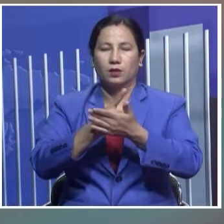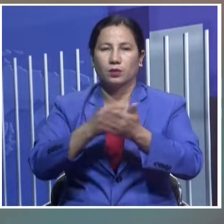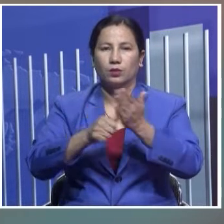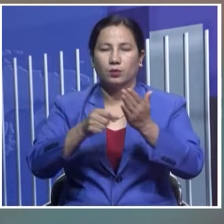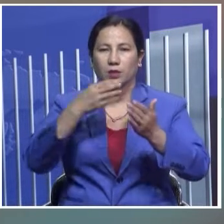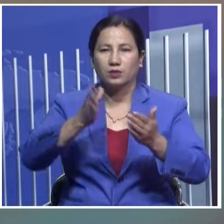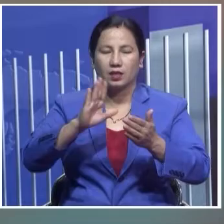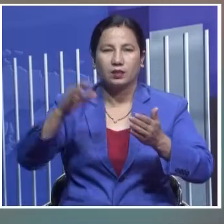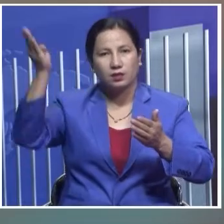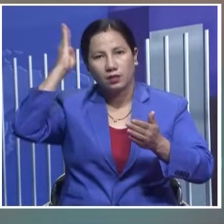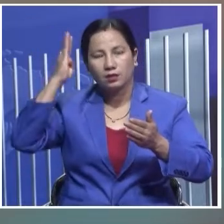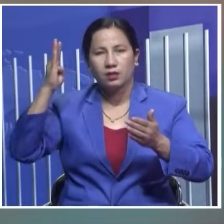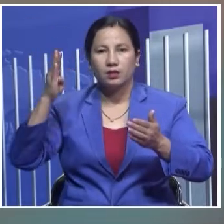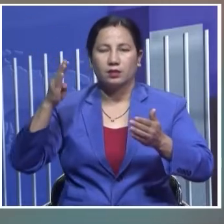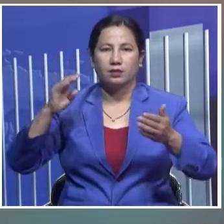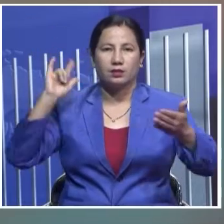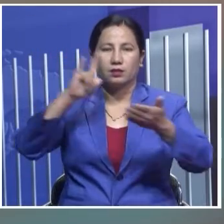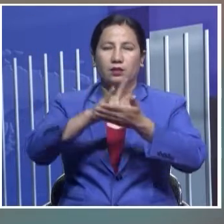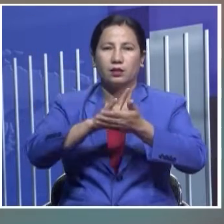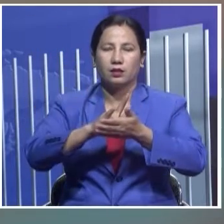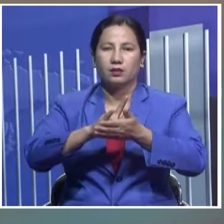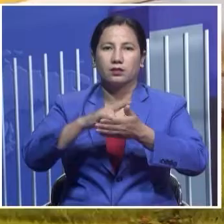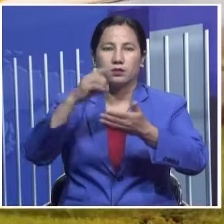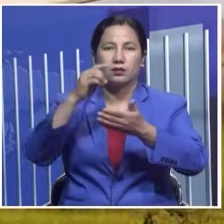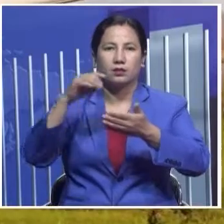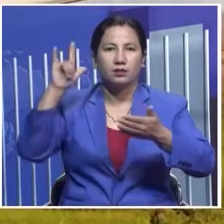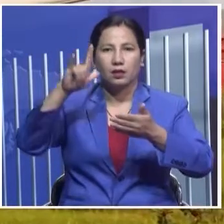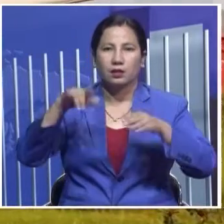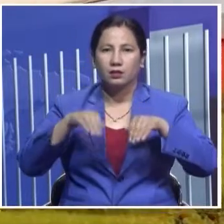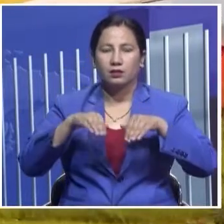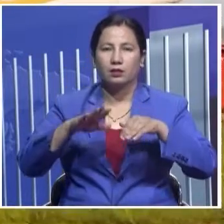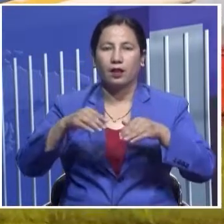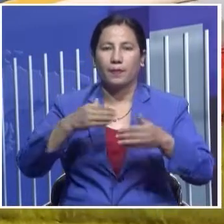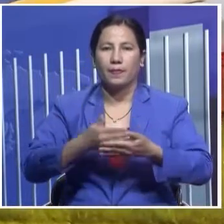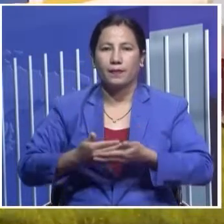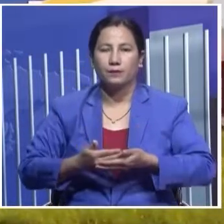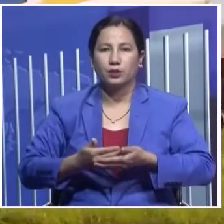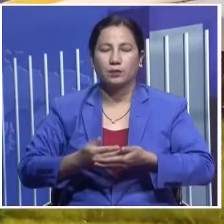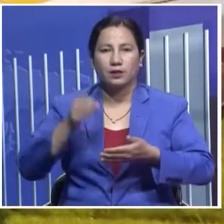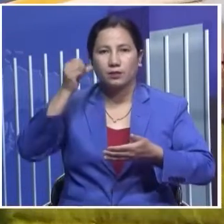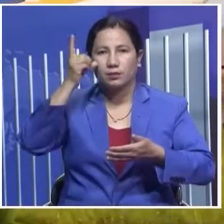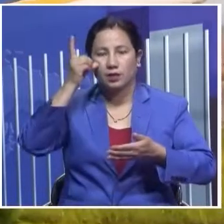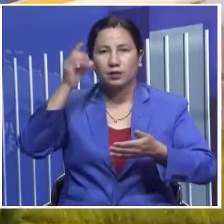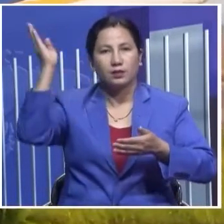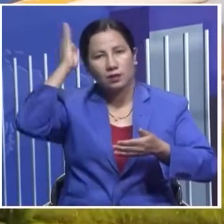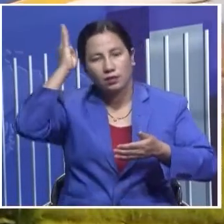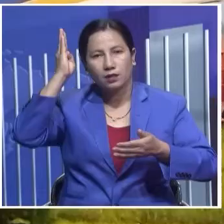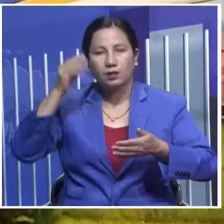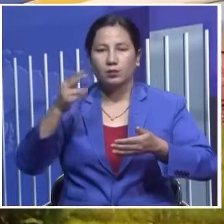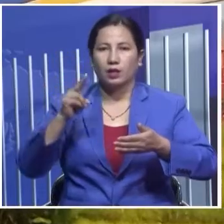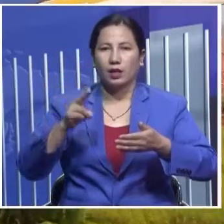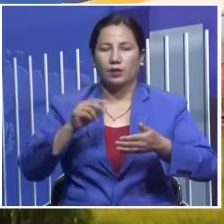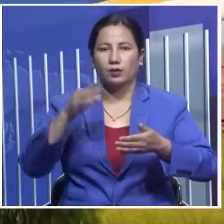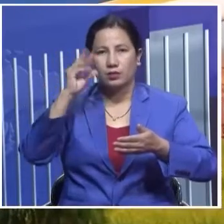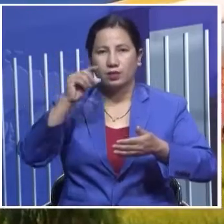आशामा धनगढी विमानस्थलमा जहाजको प्रतीक्षा गरिरहनु भएको थियो। बुधबार बिहान धनगढी पुर्याइएकी लोकसरीका परिवारले